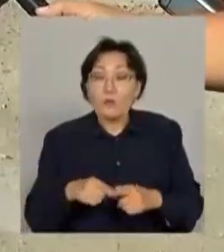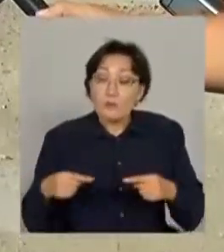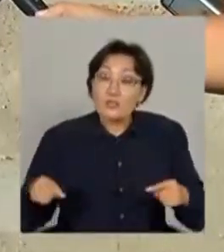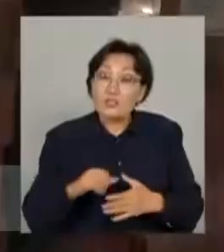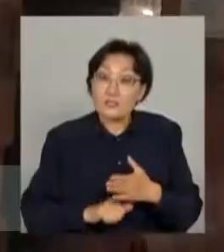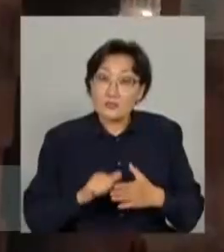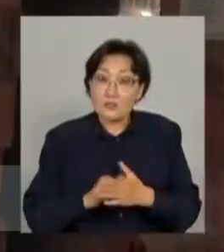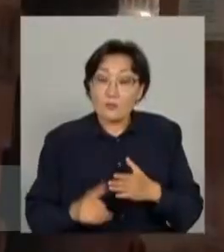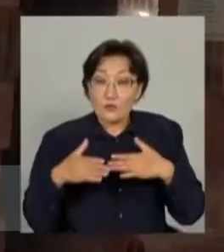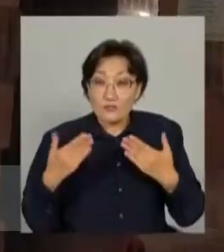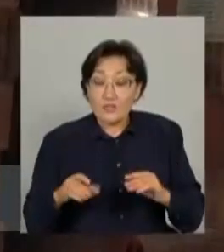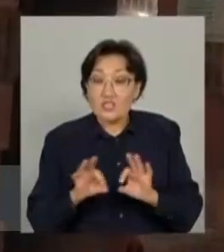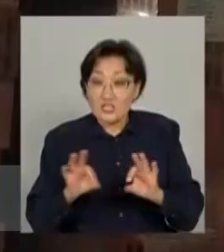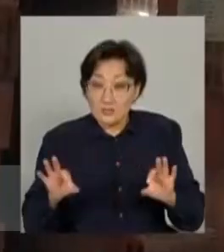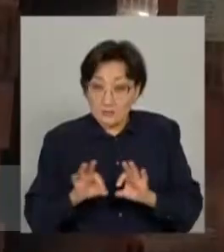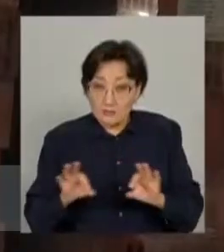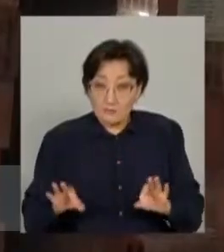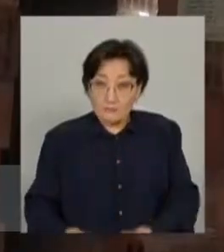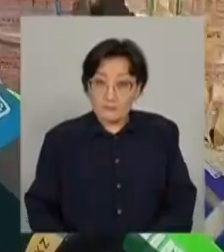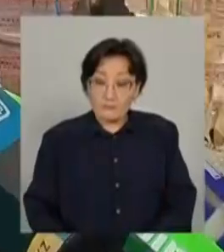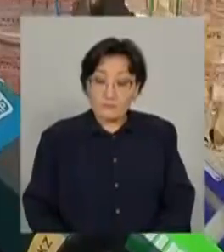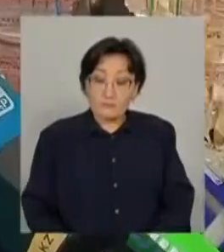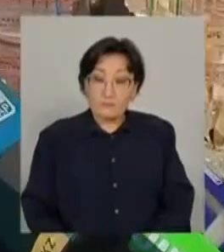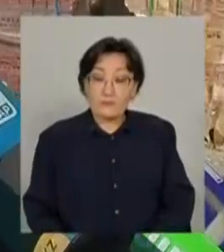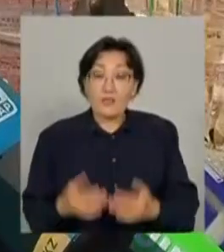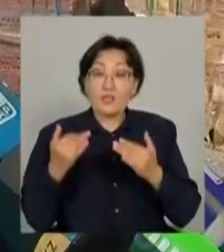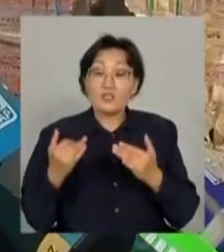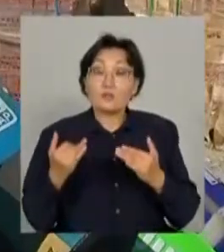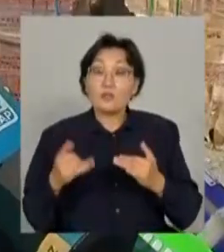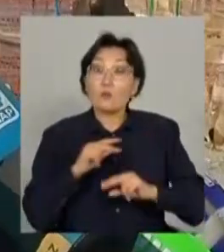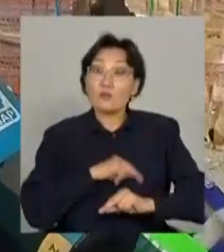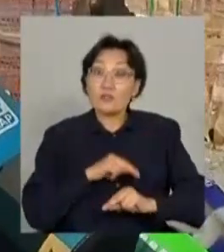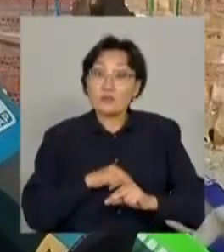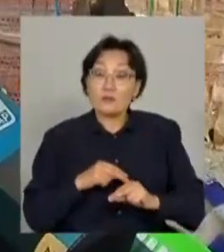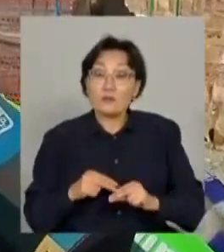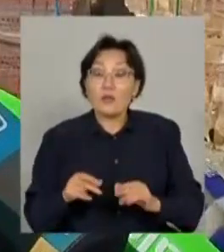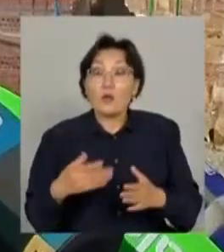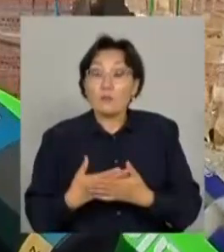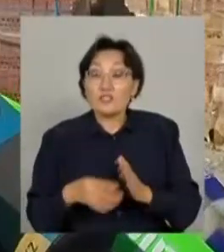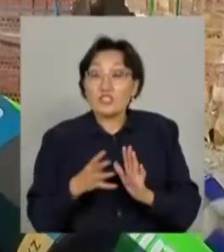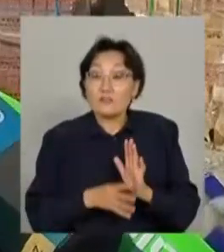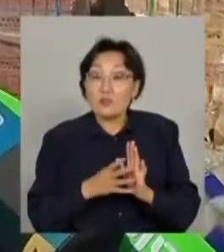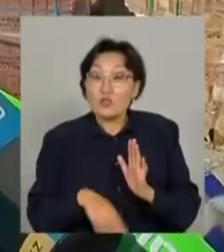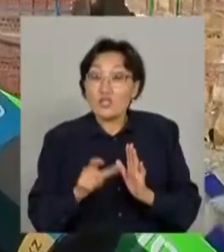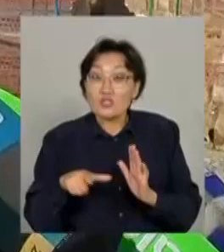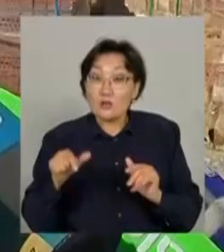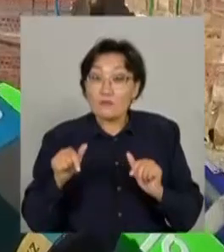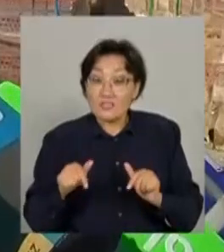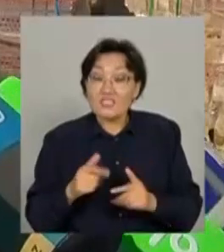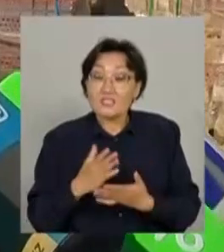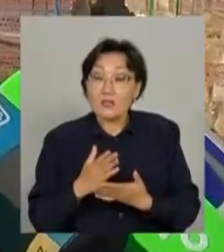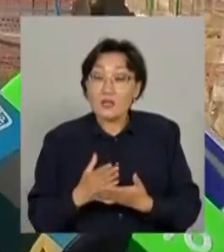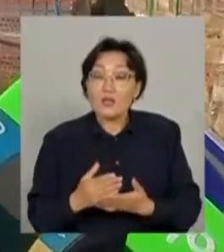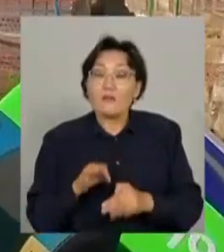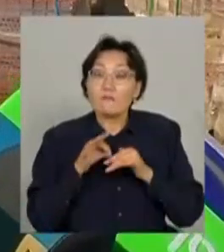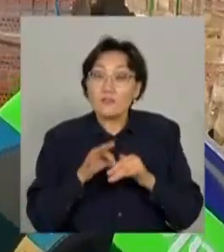числе и из-за отсутствия инженерных сетей. Сейчас работает почти 90 человек здесь. Ведется